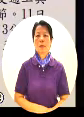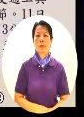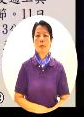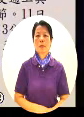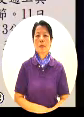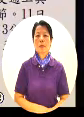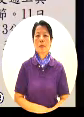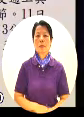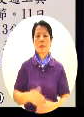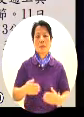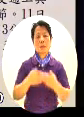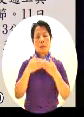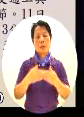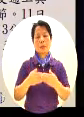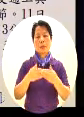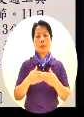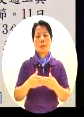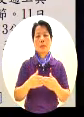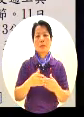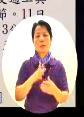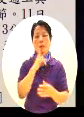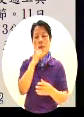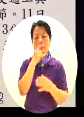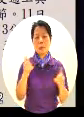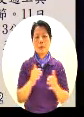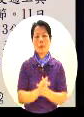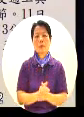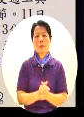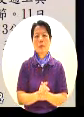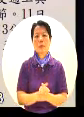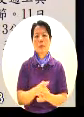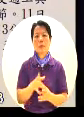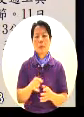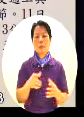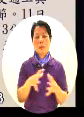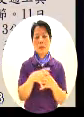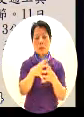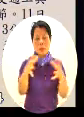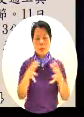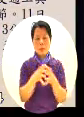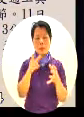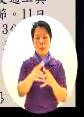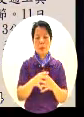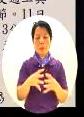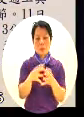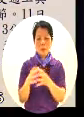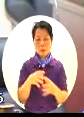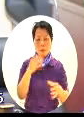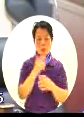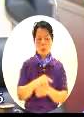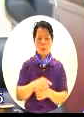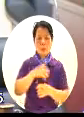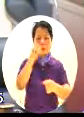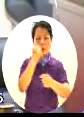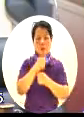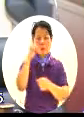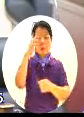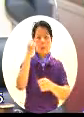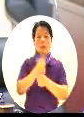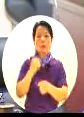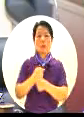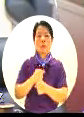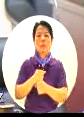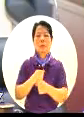大陆哈，就是我们阿里巴巴集团一个创办人哈，就是马云